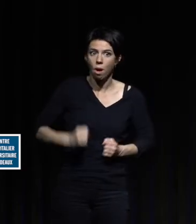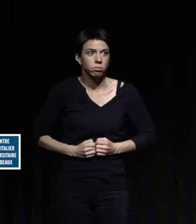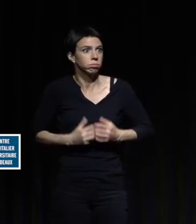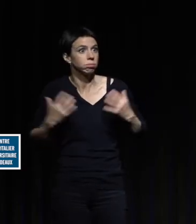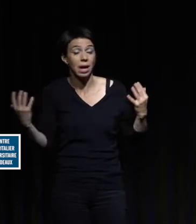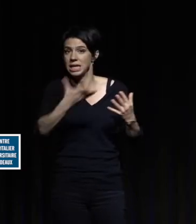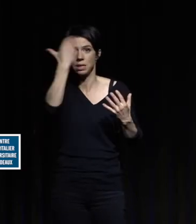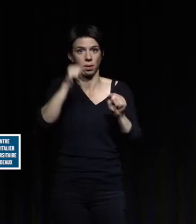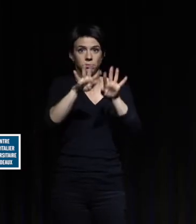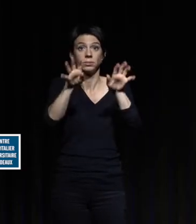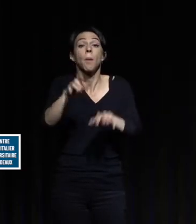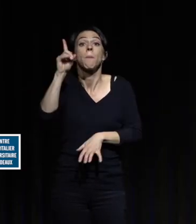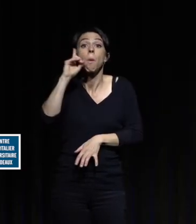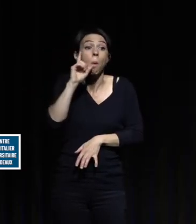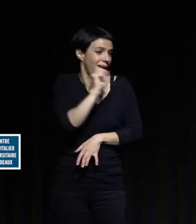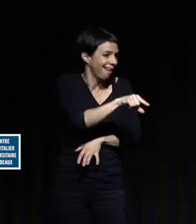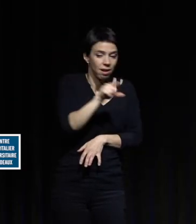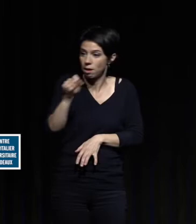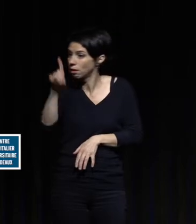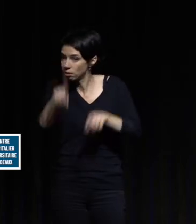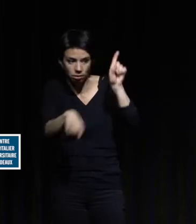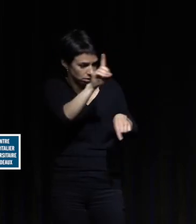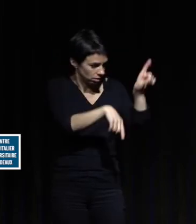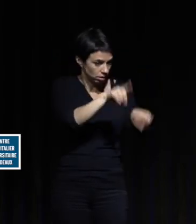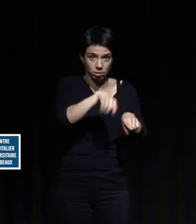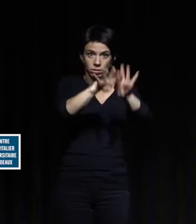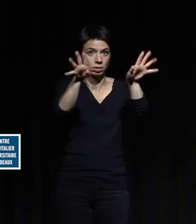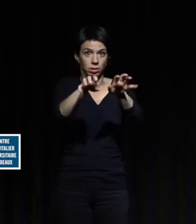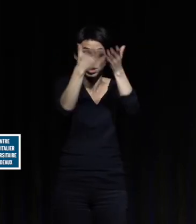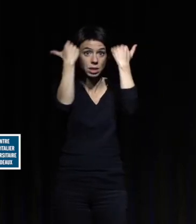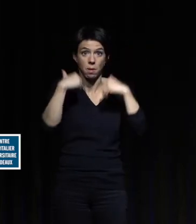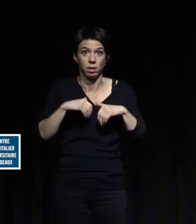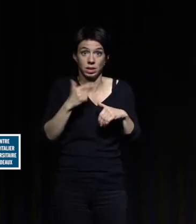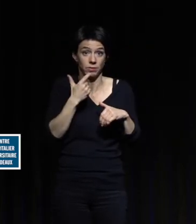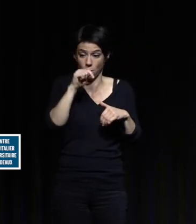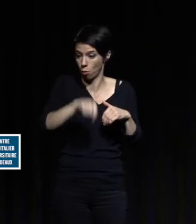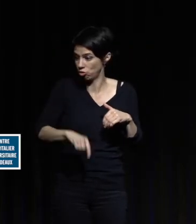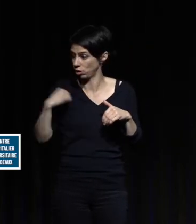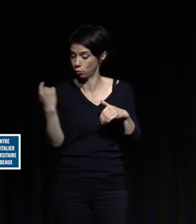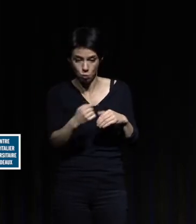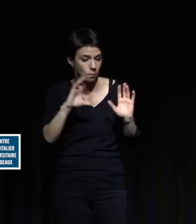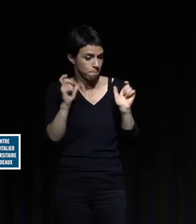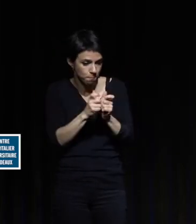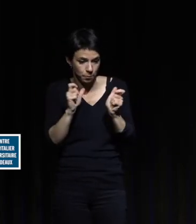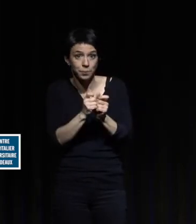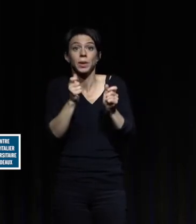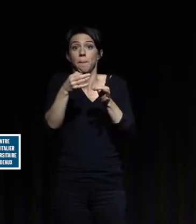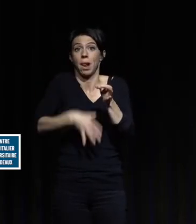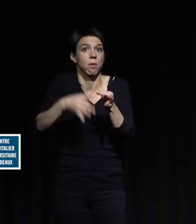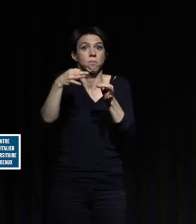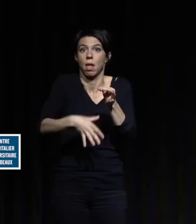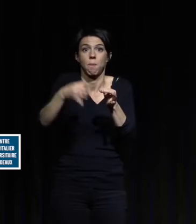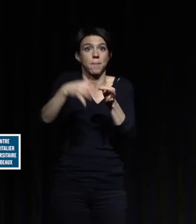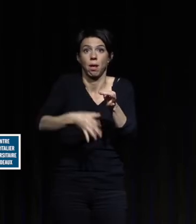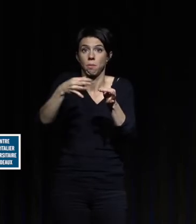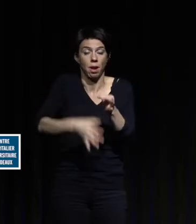de passage et on n'est pas prêt de le savoir. Donc, on doit dépister pour traiter, mais pas forcément